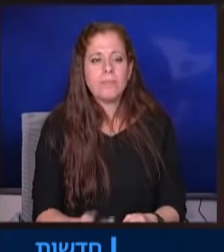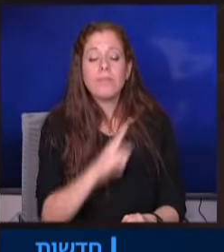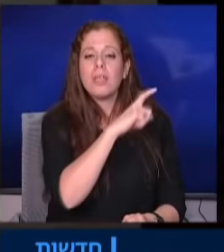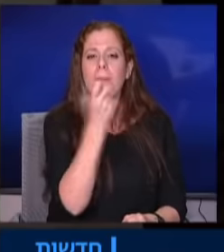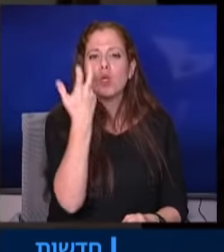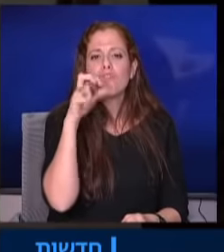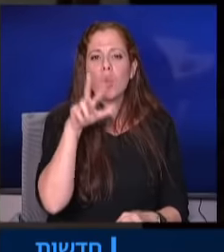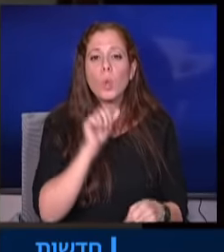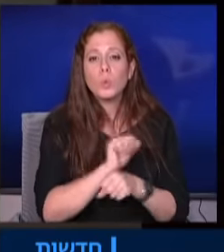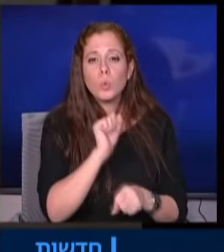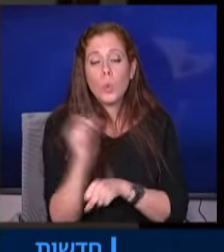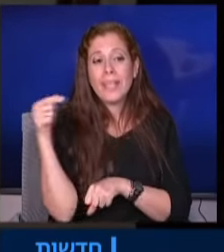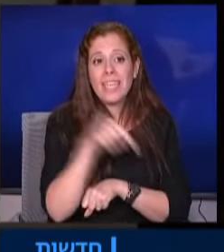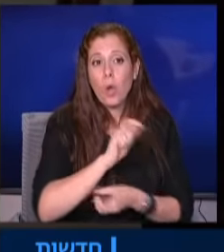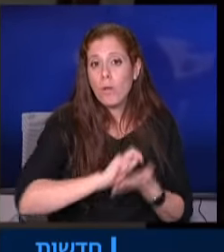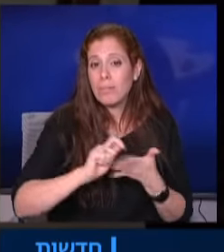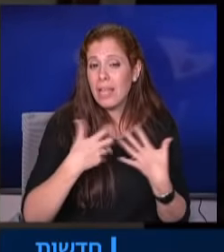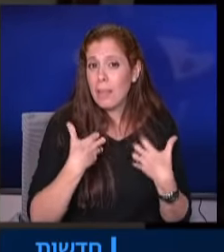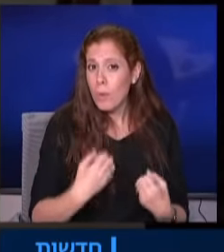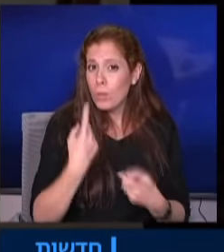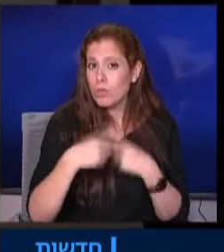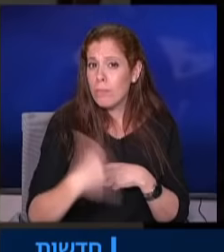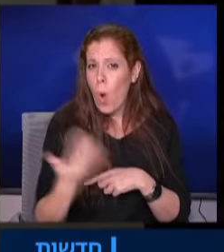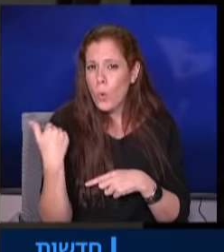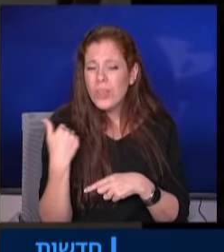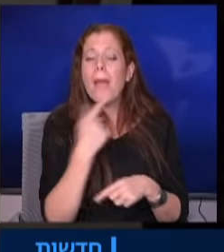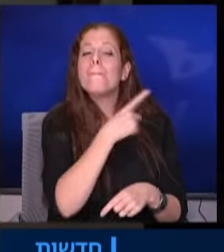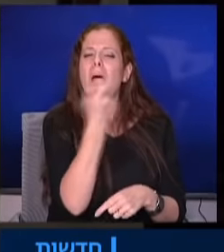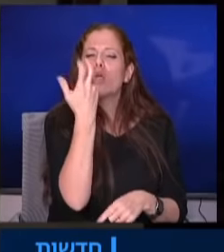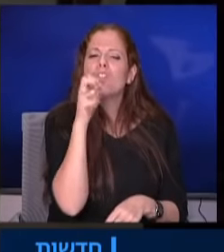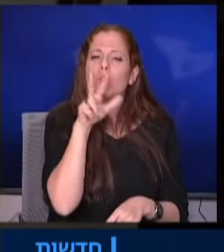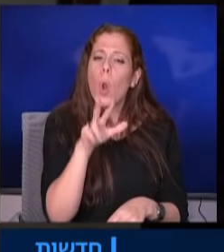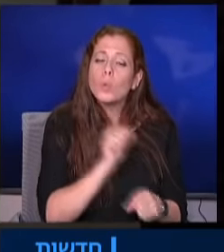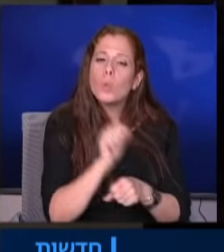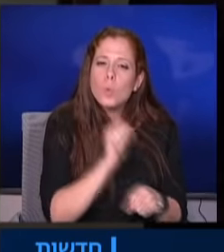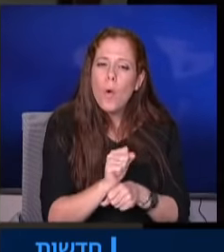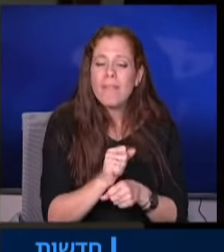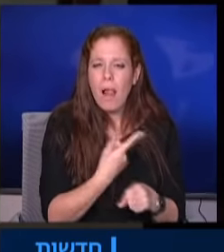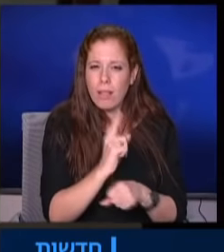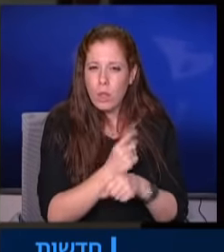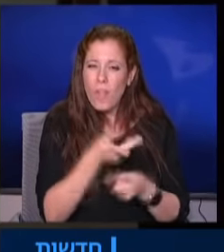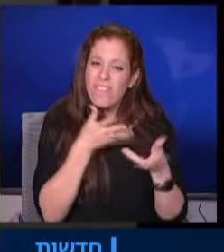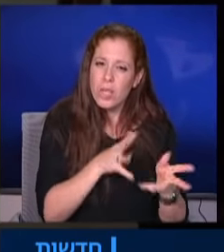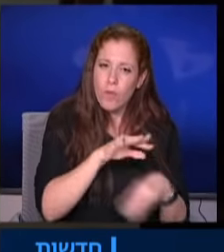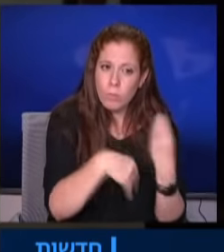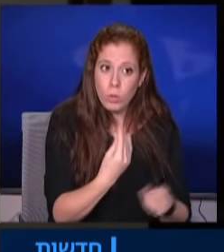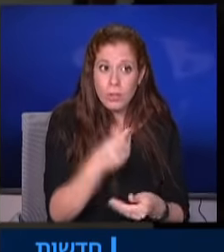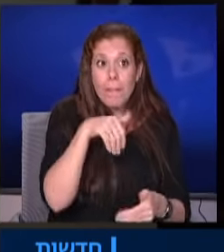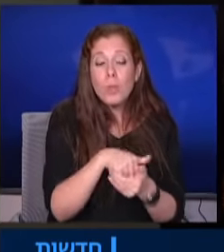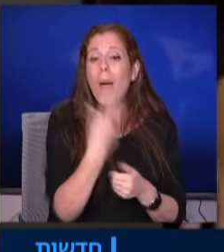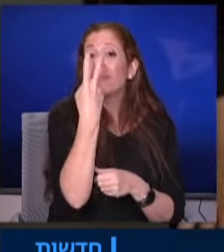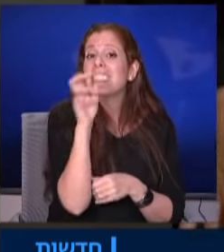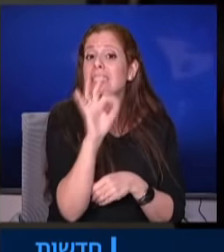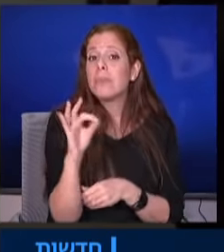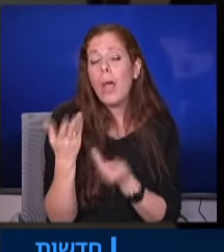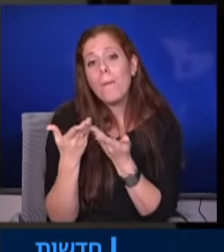133 תלונות הגיעו למשרד הבריאות בשנים האחרונות. 133 תלונות על הטרדות ותקיפות מיניות. מתוכם 20 עדיין פתוחות. כל